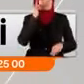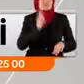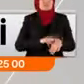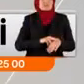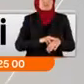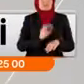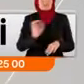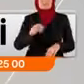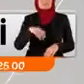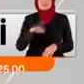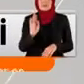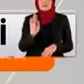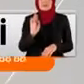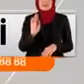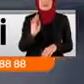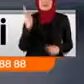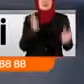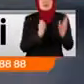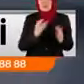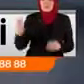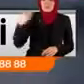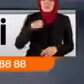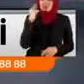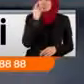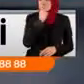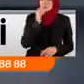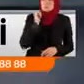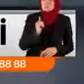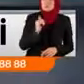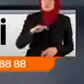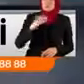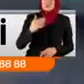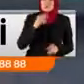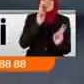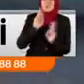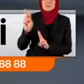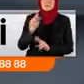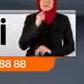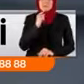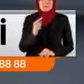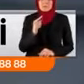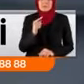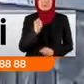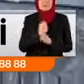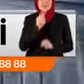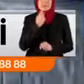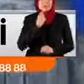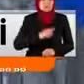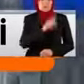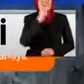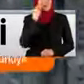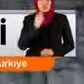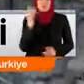zaten öldüğü zaman gözündeki o da onu kızını gördüm ölümüne darp edilen 27 yaşındaki Gizem atlayışını şikayetiyle saldırgan